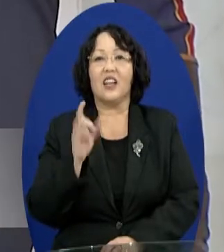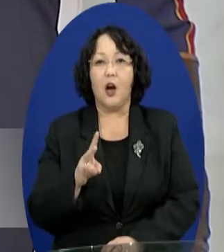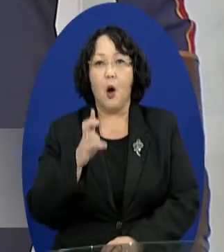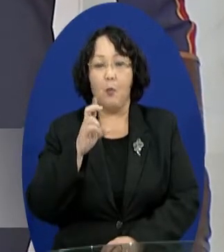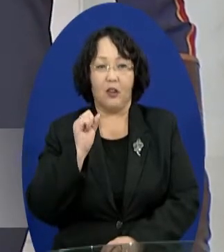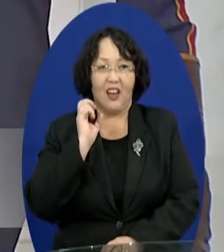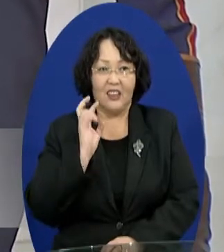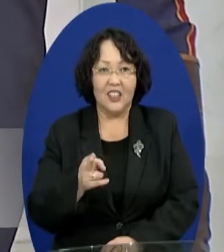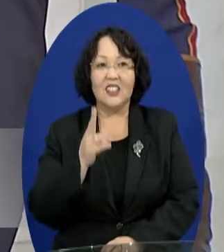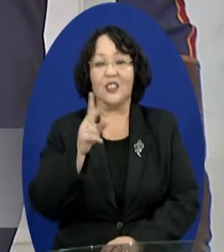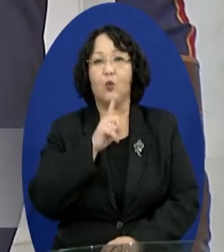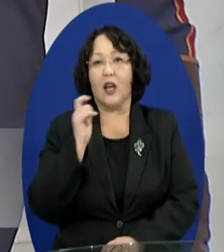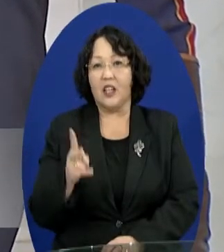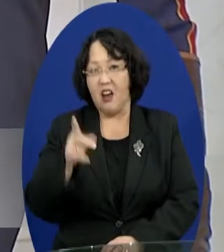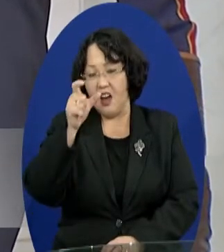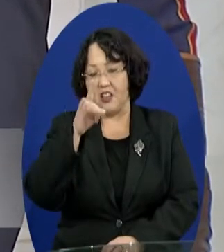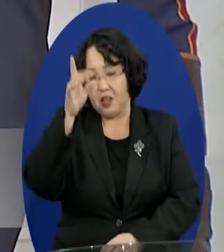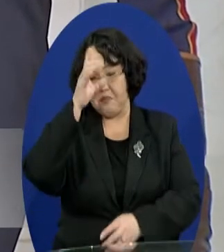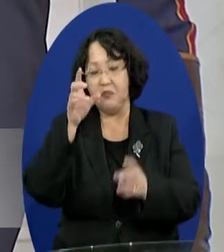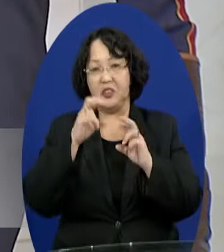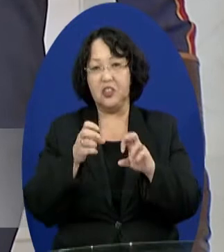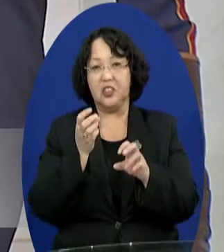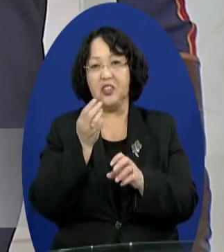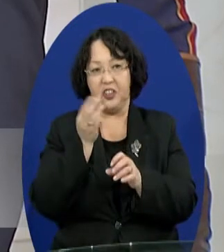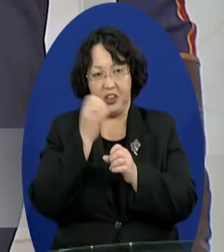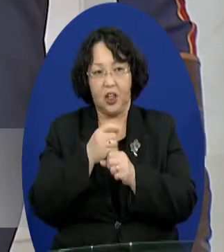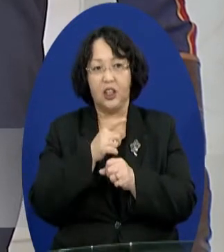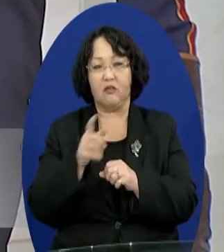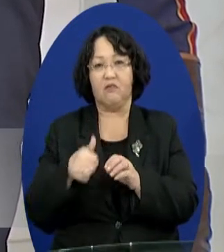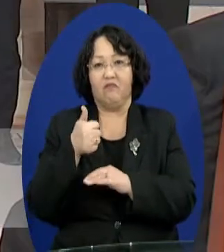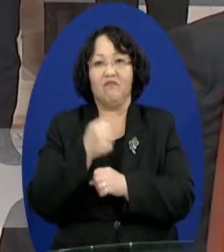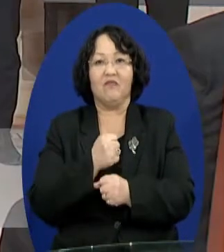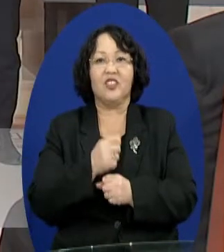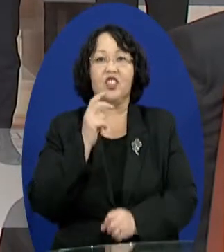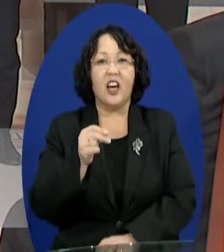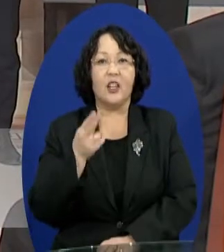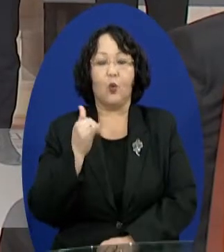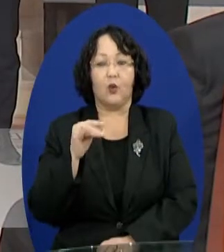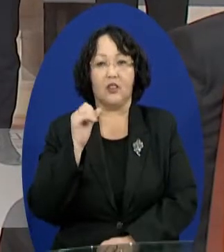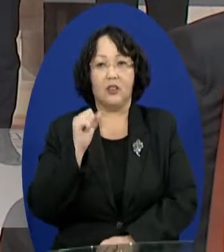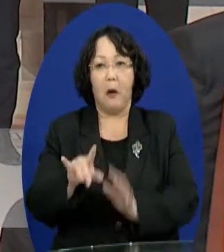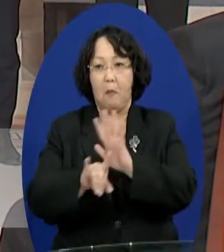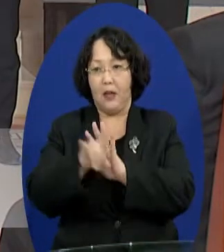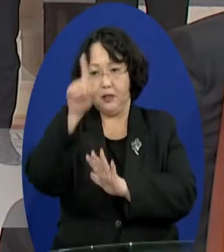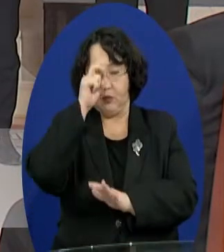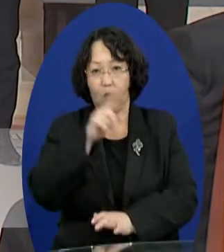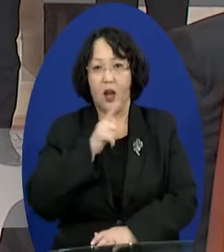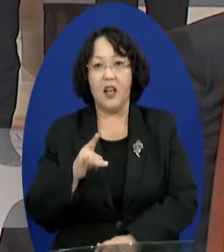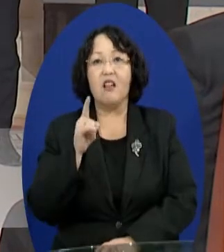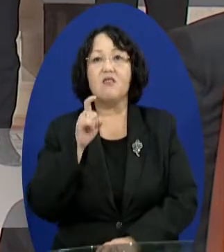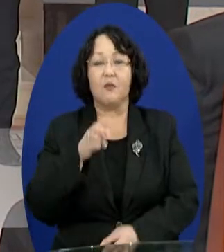цэцэрлэг үрэлэнгийн эрдэм шинжилгээний тэргүүлэх ажилтан Чүлтмийн Дугаржав мал эмнэлгийн үрэлэнгийн эрдэм шинжилгээний тэргүүлэх